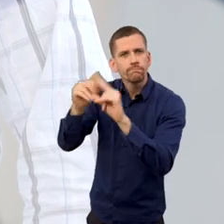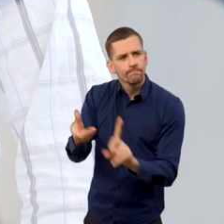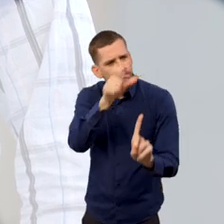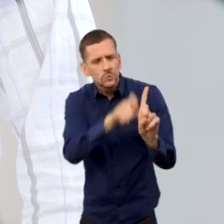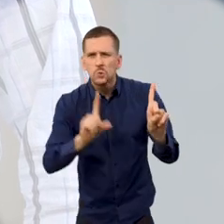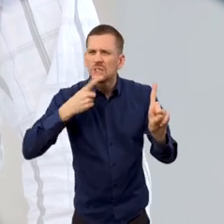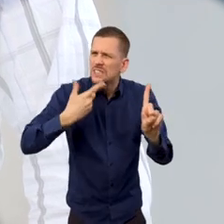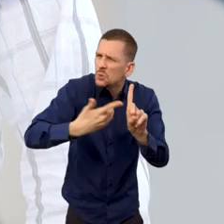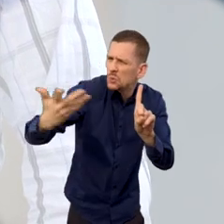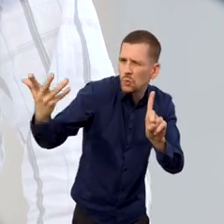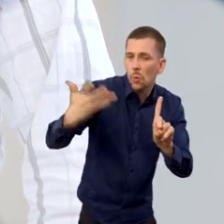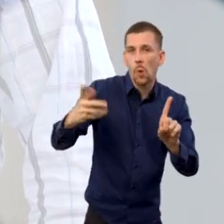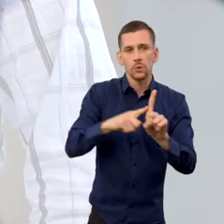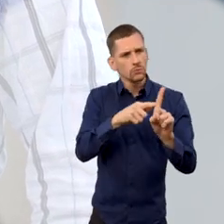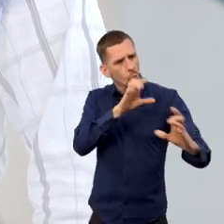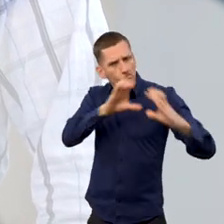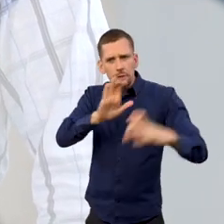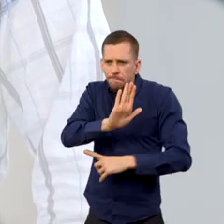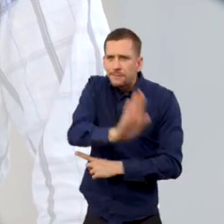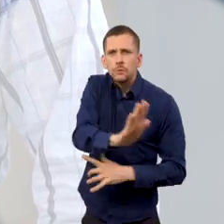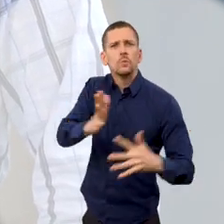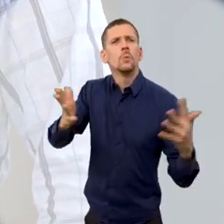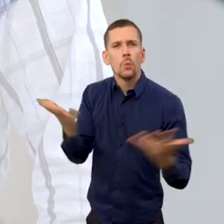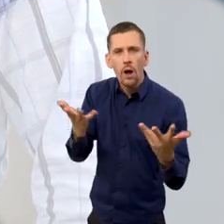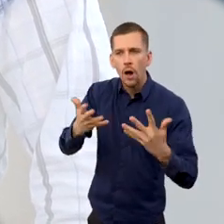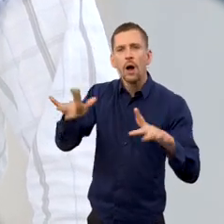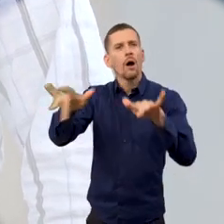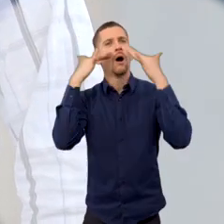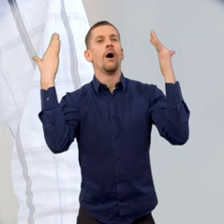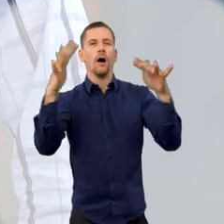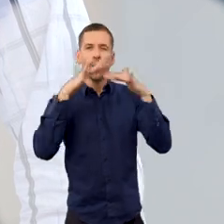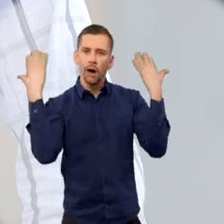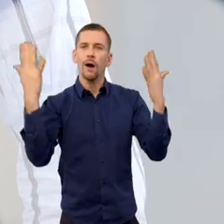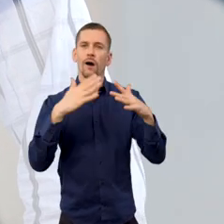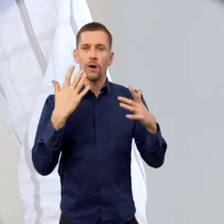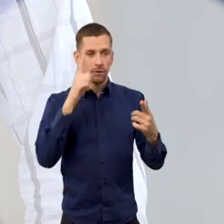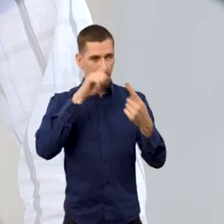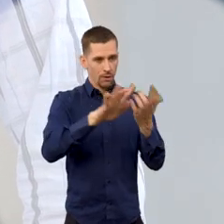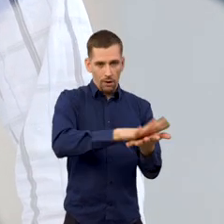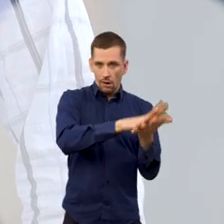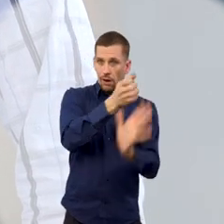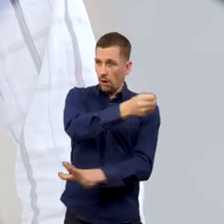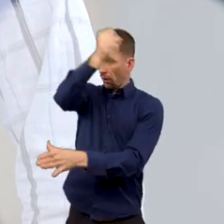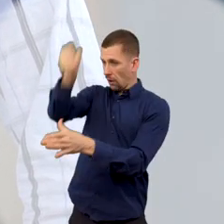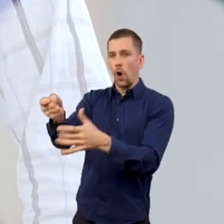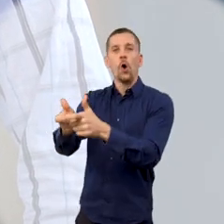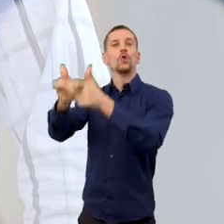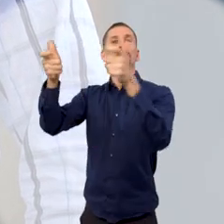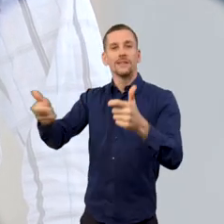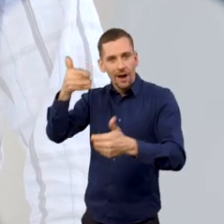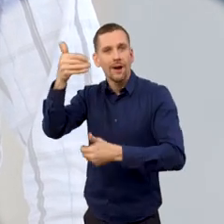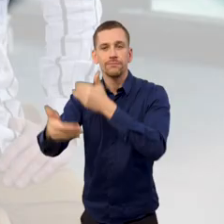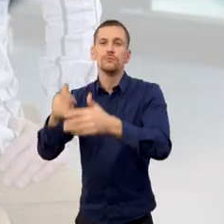en organisant des sensibilisations. Qu'est-ce qu'une personne sourde, comment elle communique, et puis aussi tout au long de la période en entreprise, c'est la